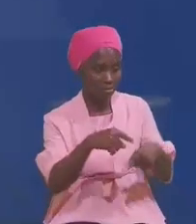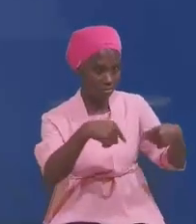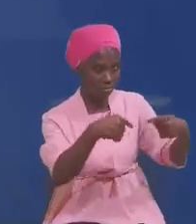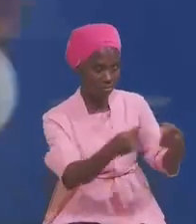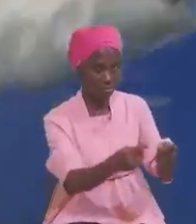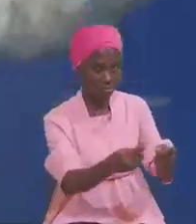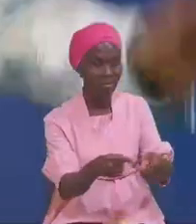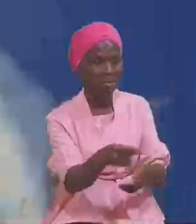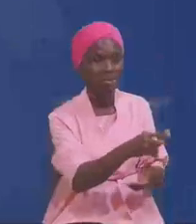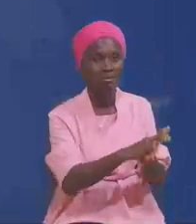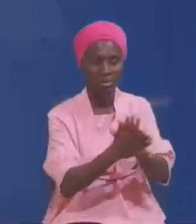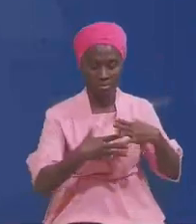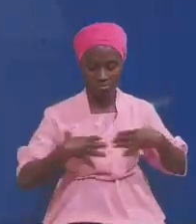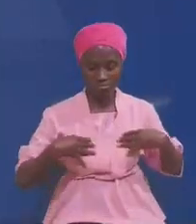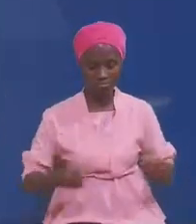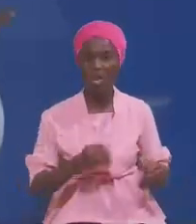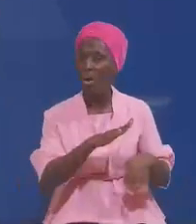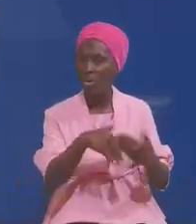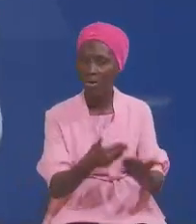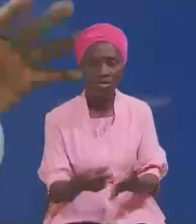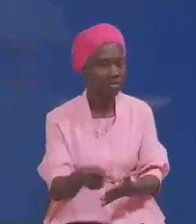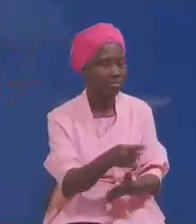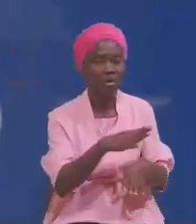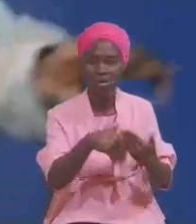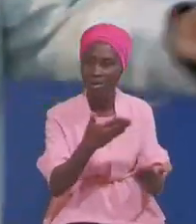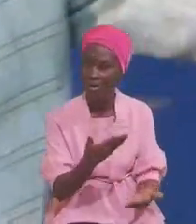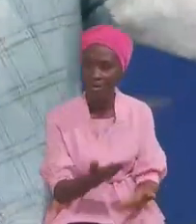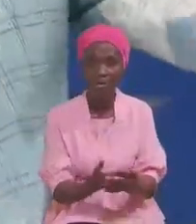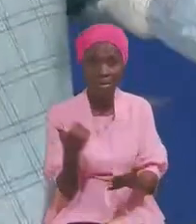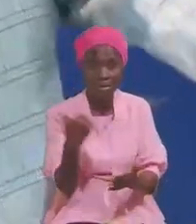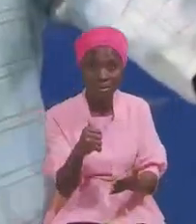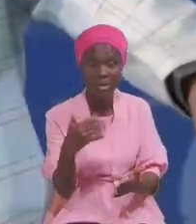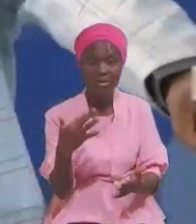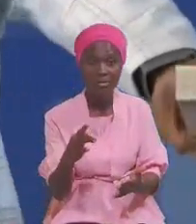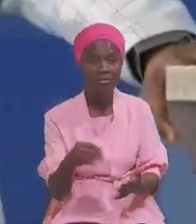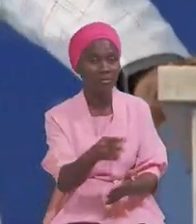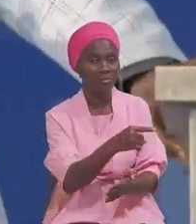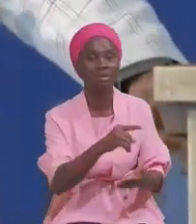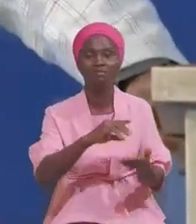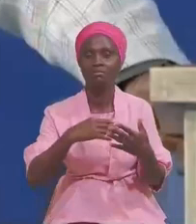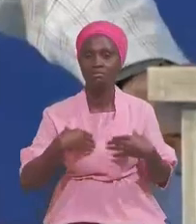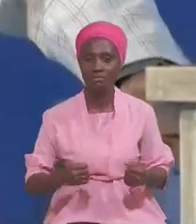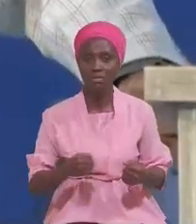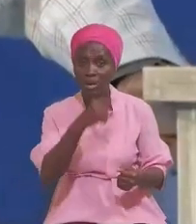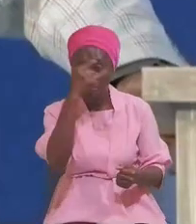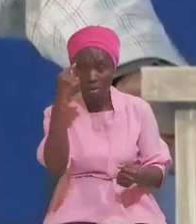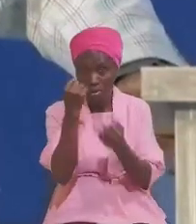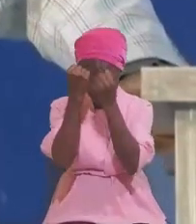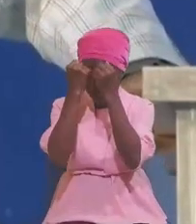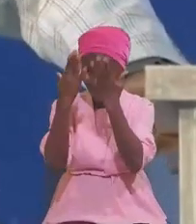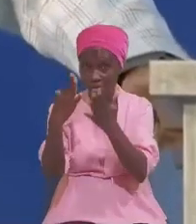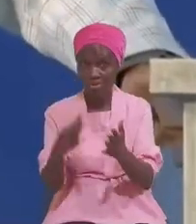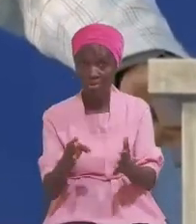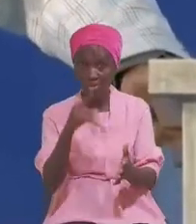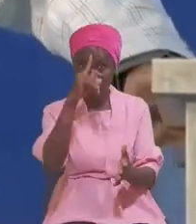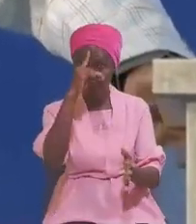étaient purifiés, tous les dix. Parce que l'obéissance de la foi, c'est